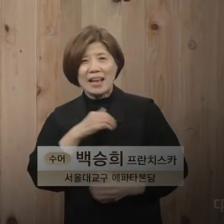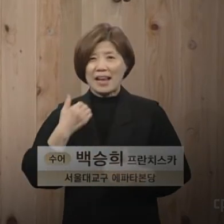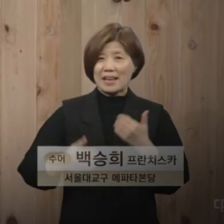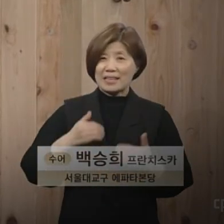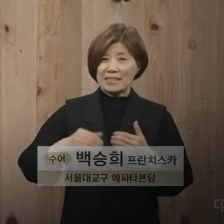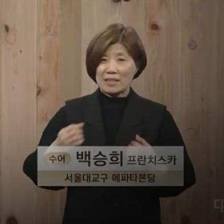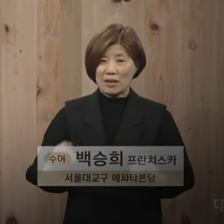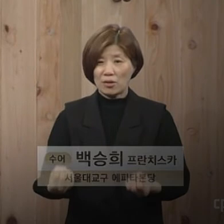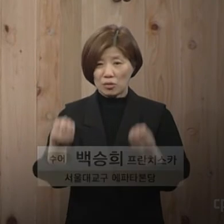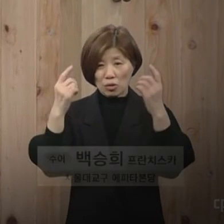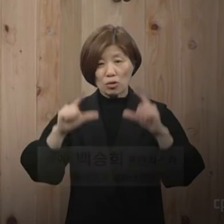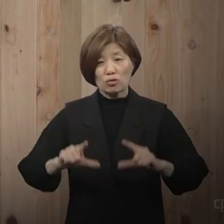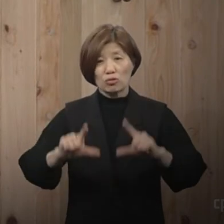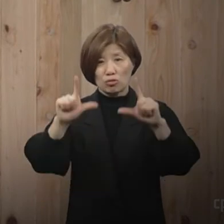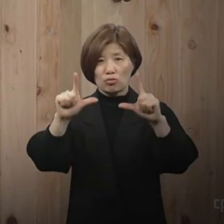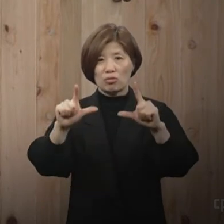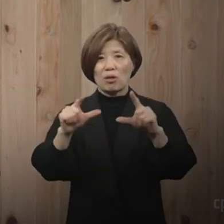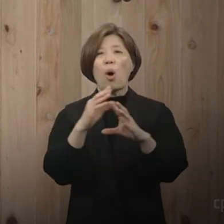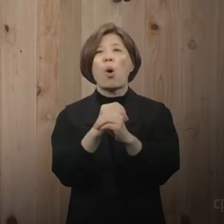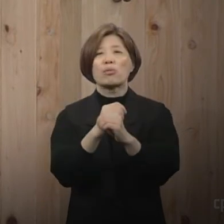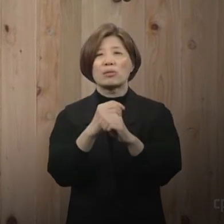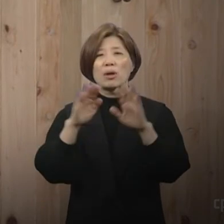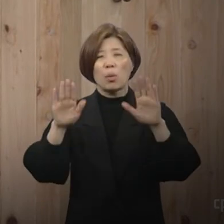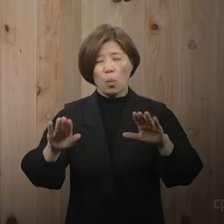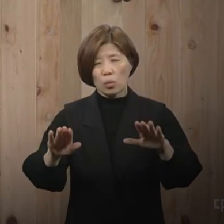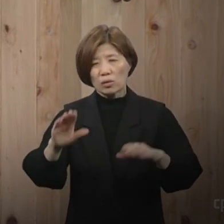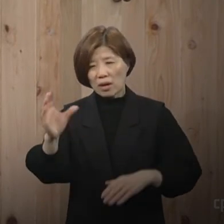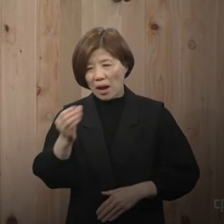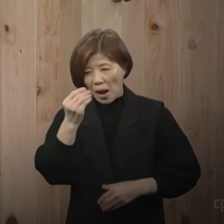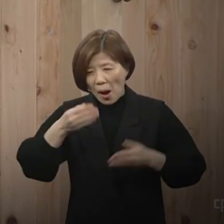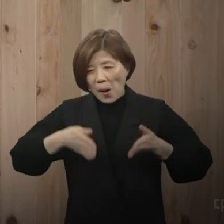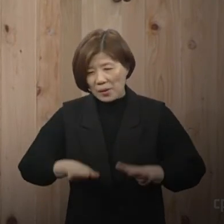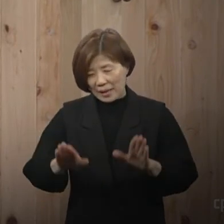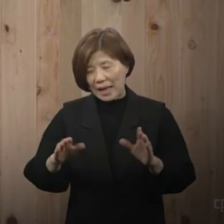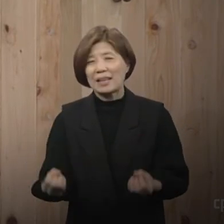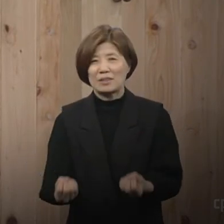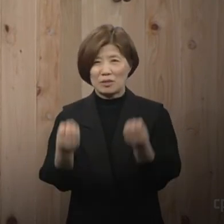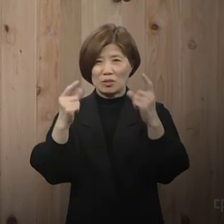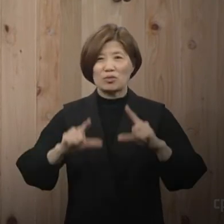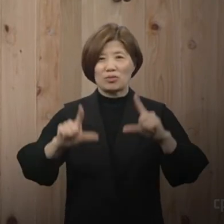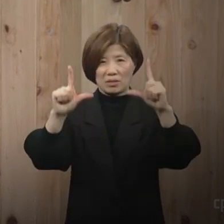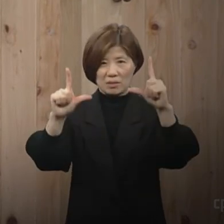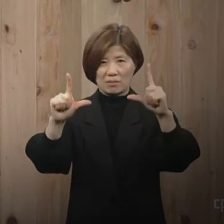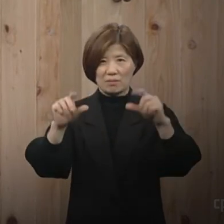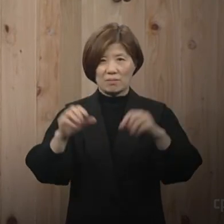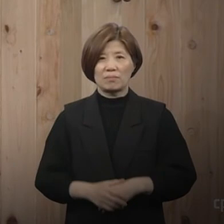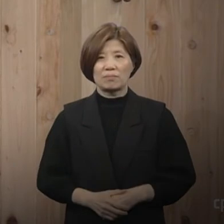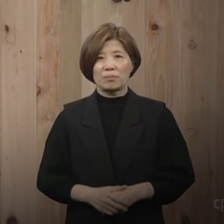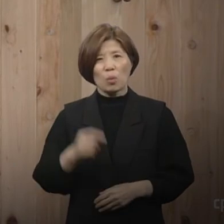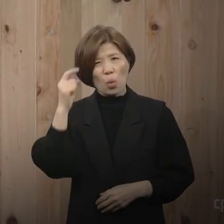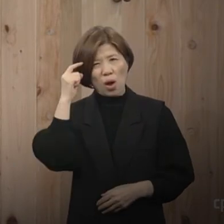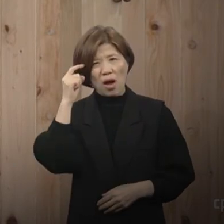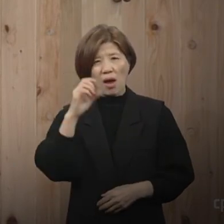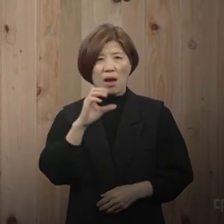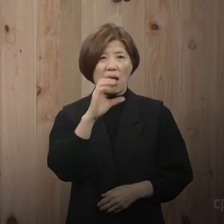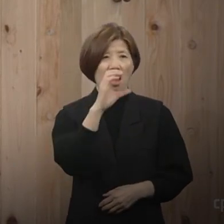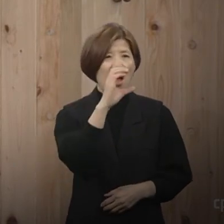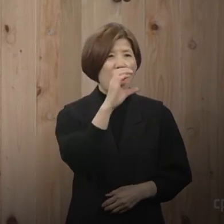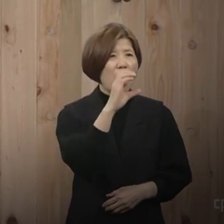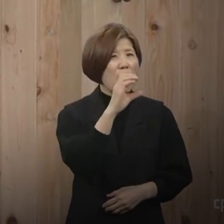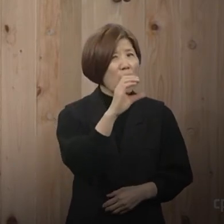대축일만큼 특별히 더 즐거운 축일은 없다고 생각이 됩니다. 왜냐하면은 다른 축일들은